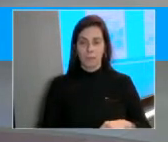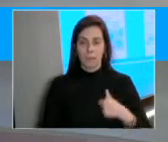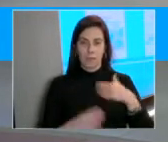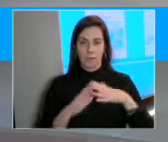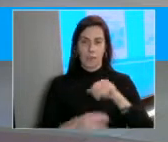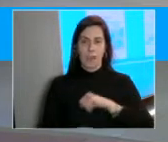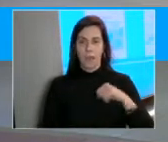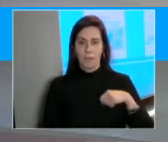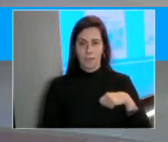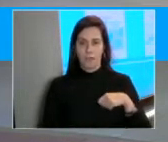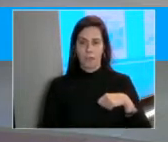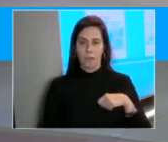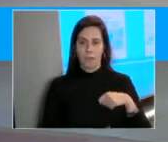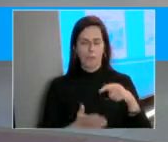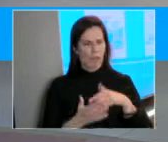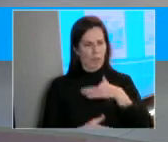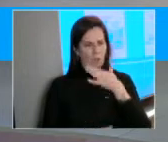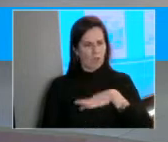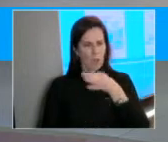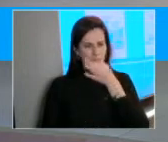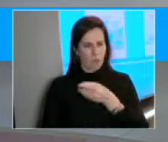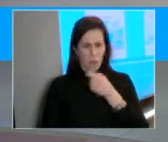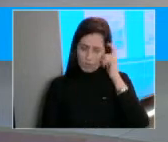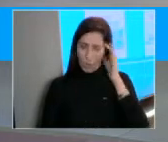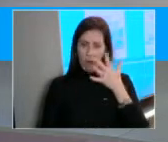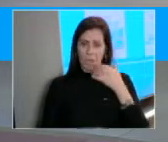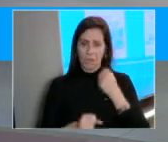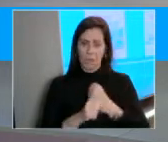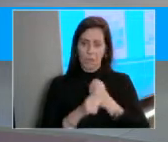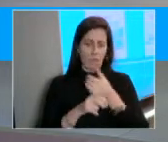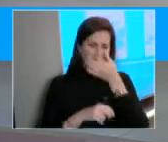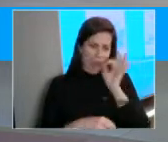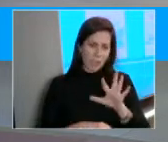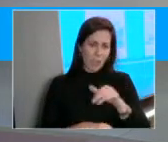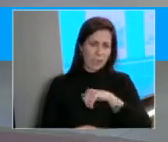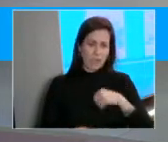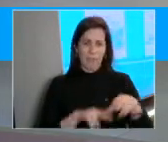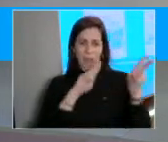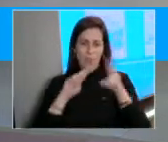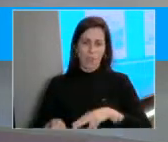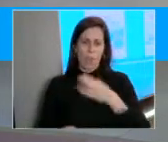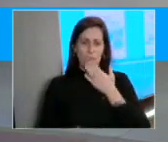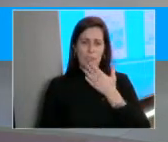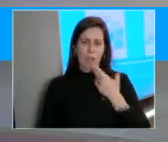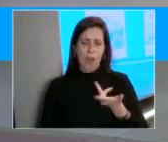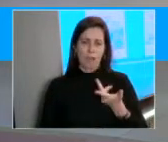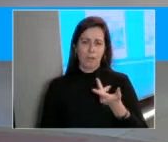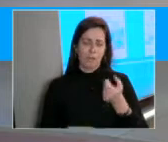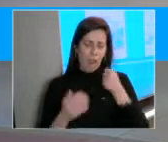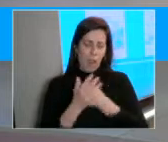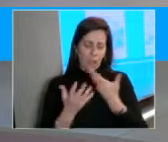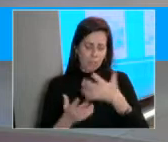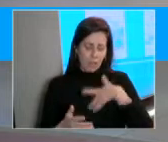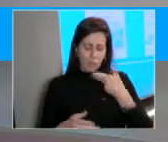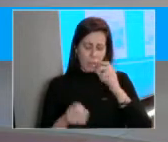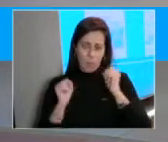לבד. אוקיי, אז לכן אני רוצה לשאול אותך, אם חשבת אולי לעשות איזשהו פסק זמן, ולחזור קצת לארץ, אתה יודע, להרגיש קצת